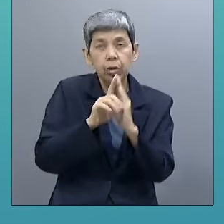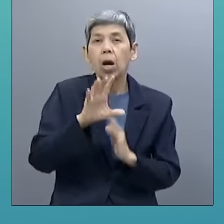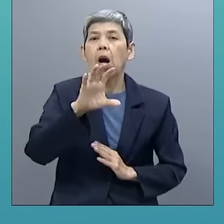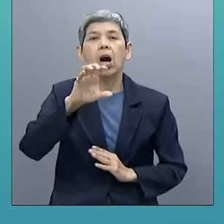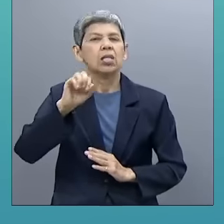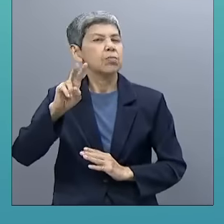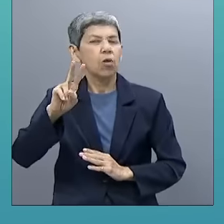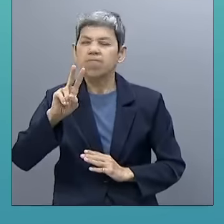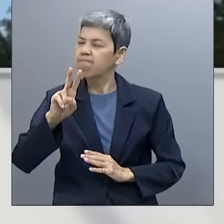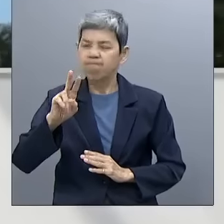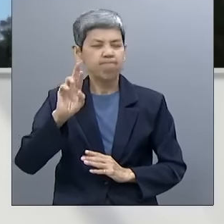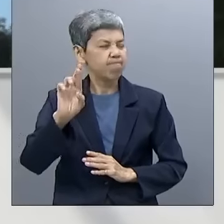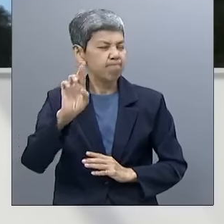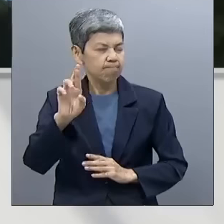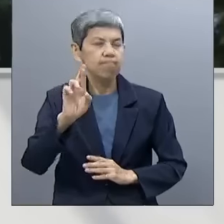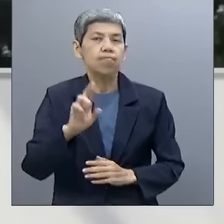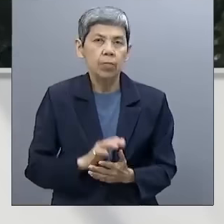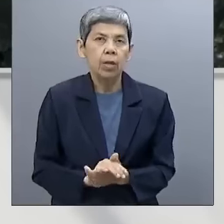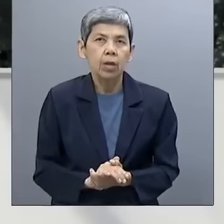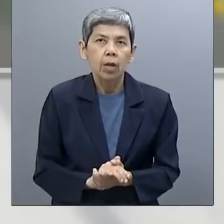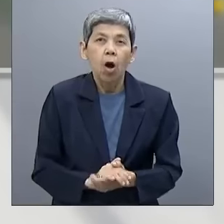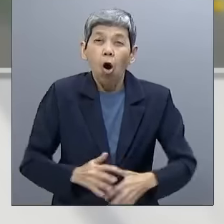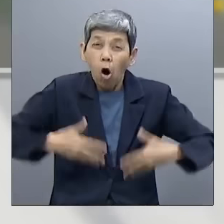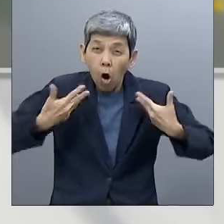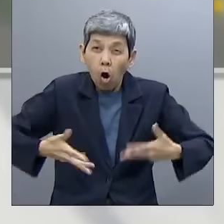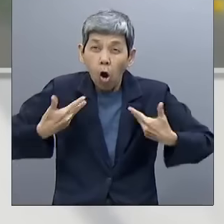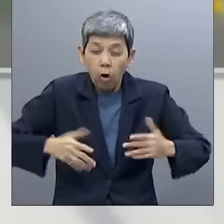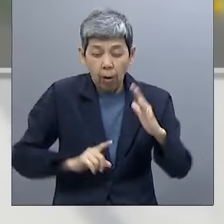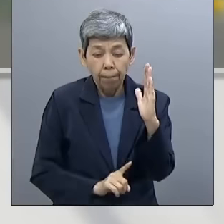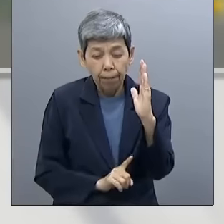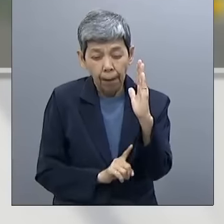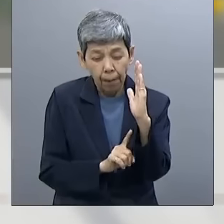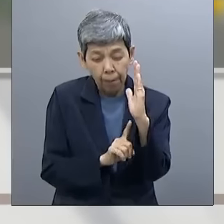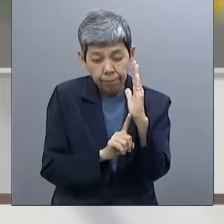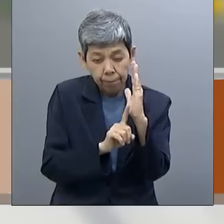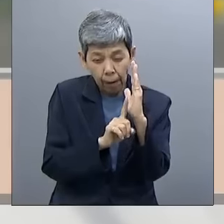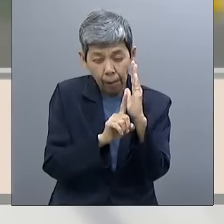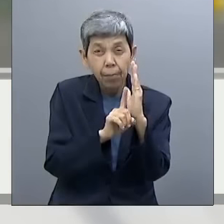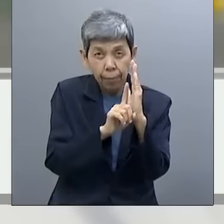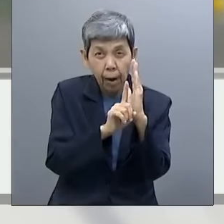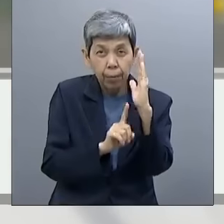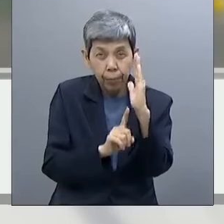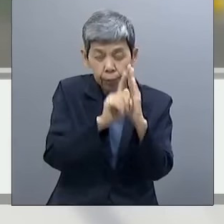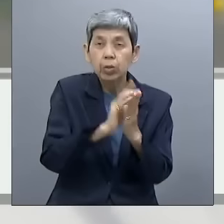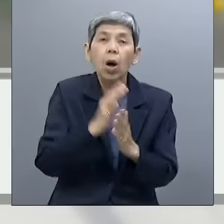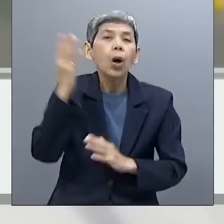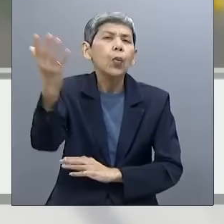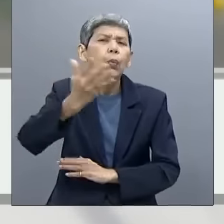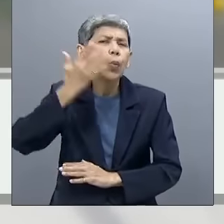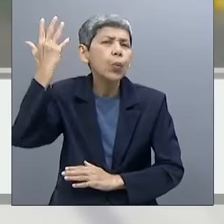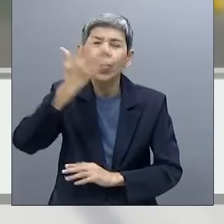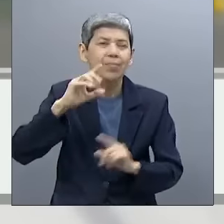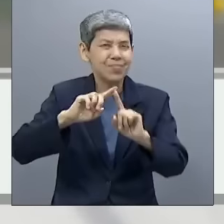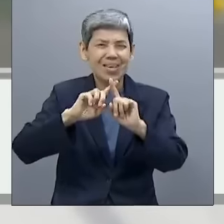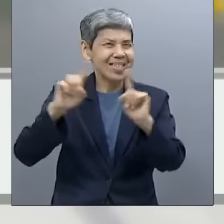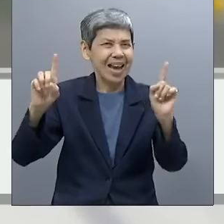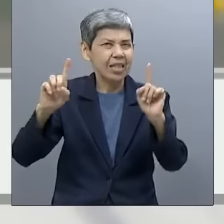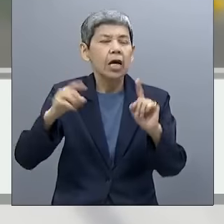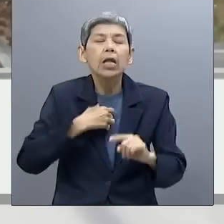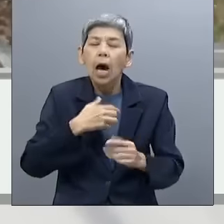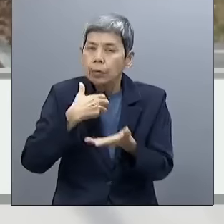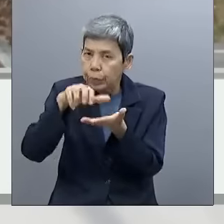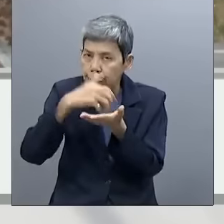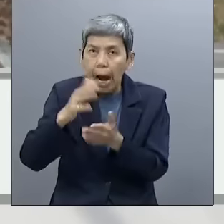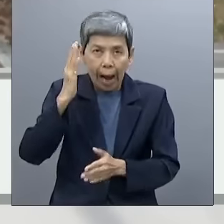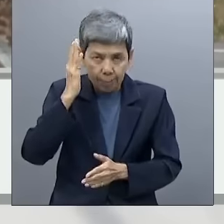องศเซซนะคะคุณผู้ชมค่าดัชนีความร้อนเนี่ยกับอุณหภูมิในอากาศมันไม่เหมือนกันนะคะลองทบทวนกันอีกสัก